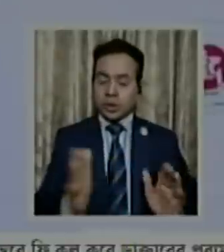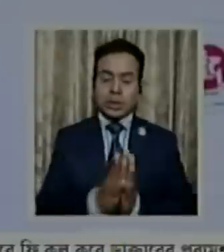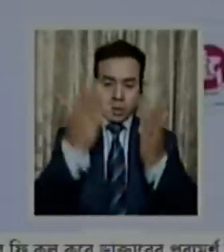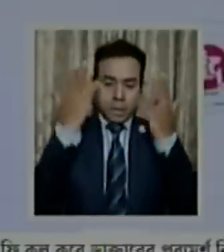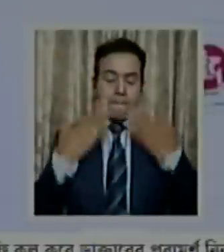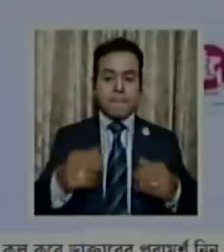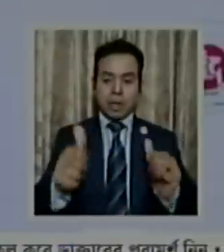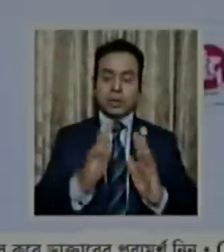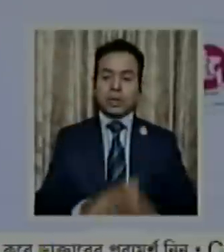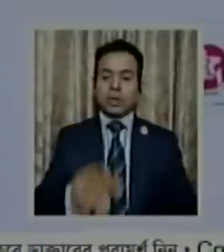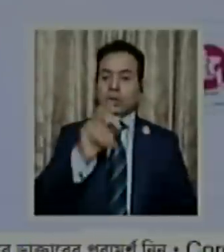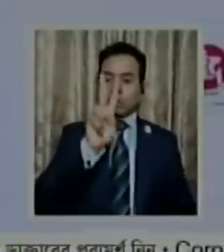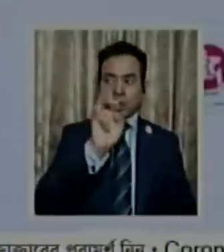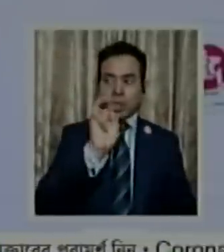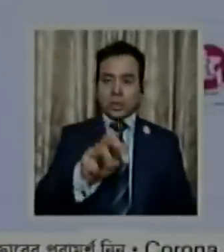২০.১৮%।